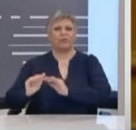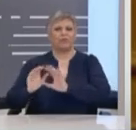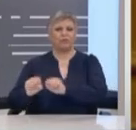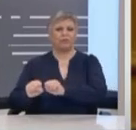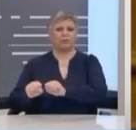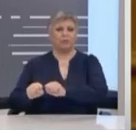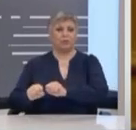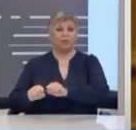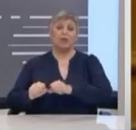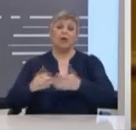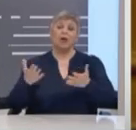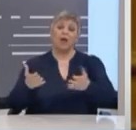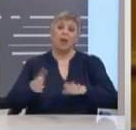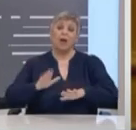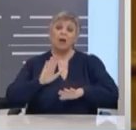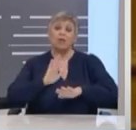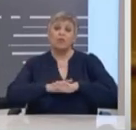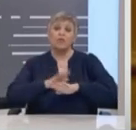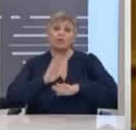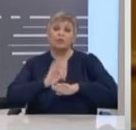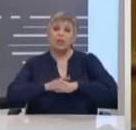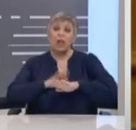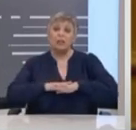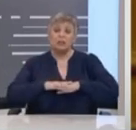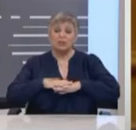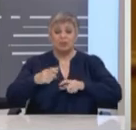και περισσότερο η ελληνοκυπριακή, η ελληνική πλευρά.